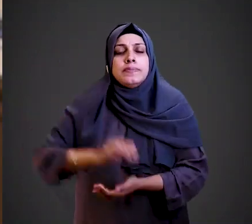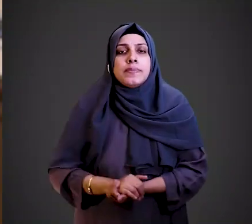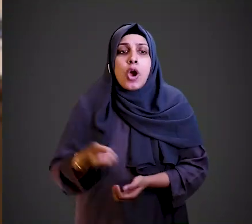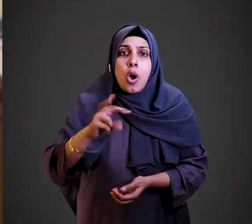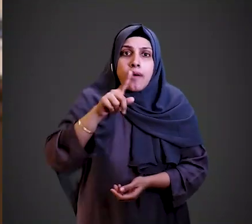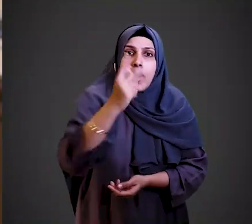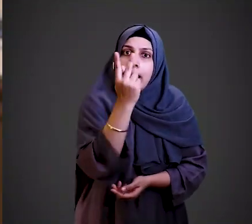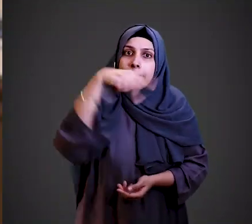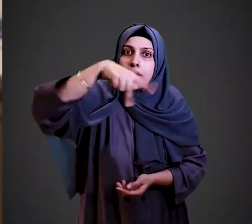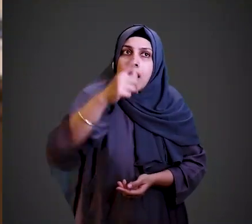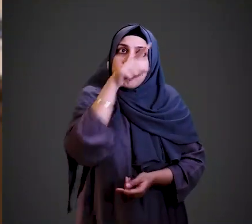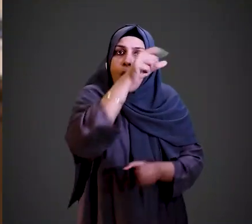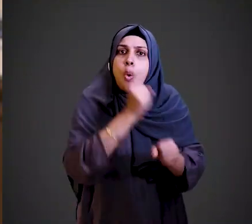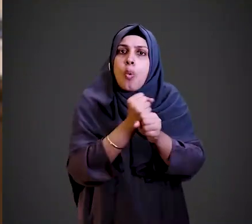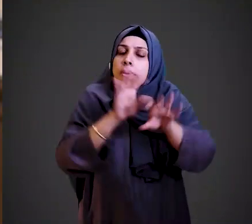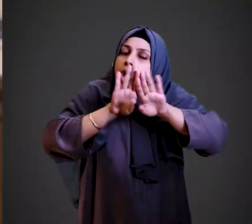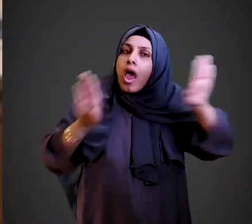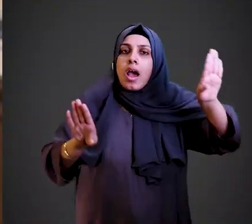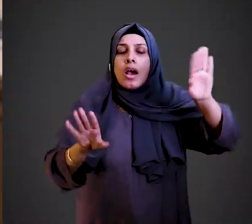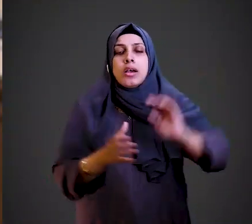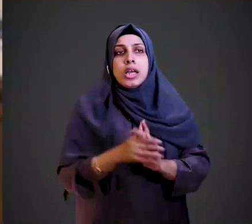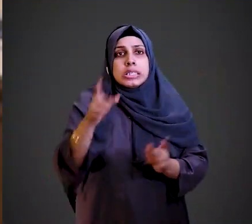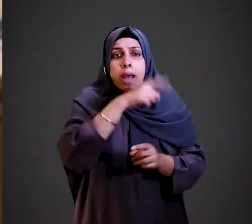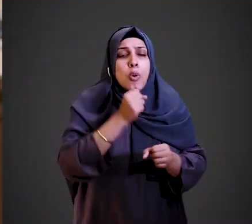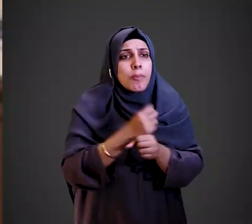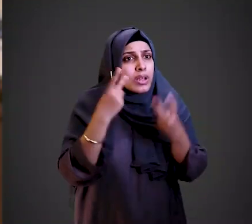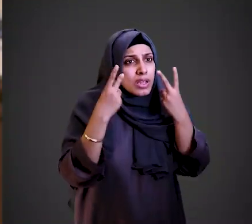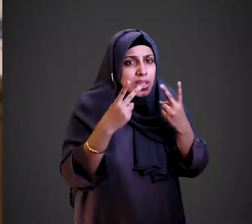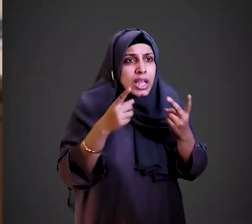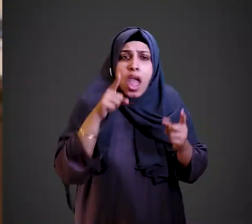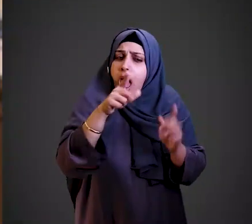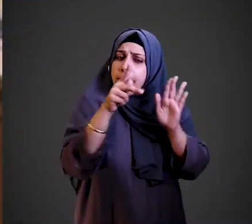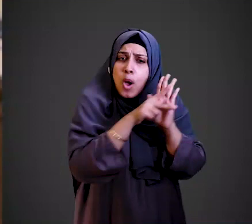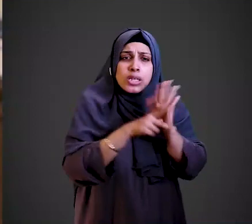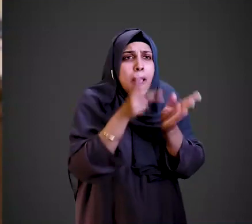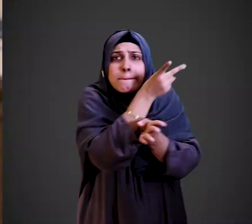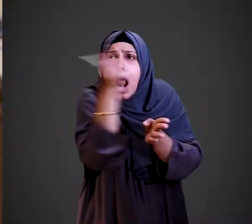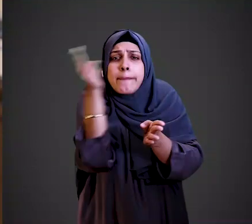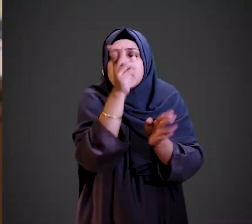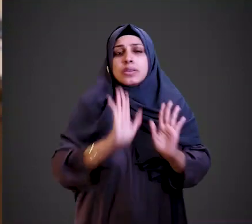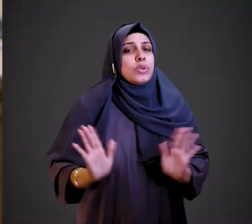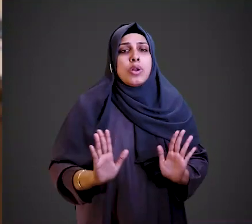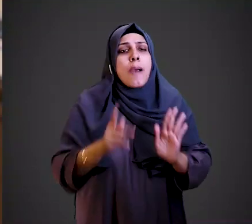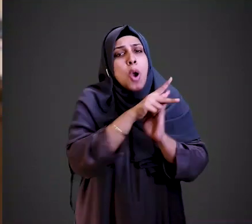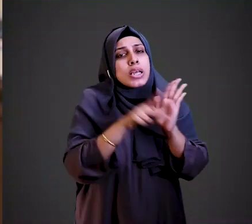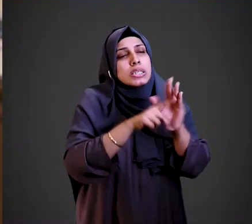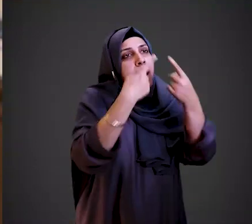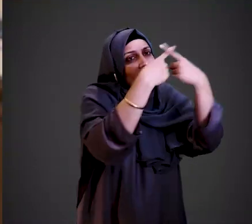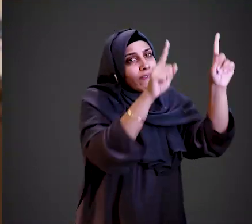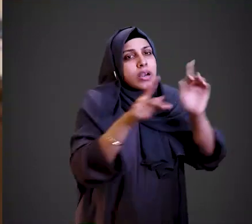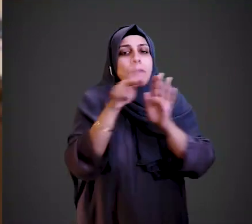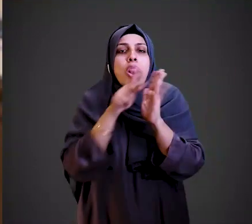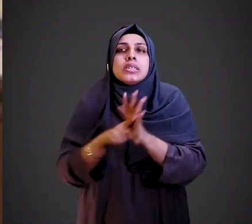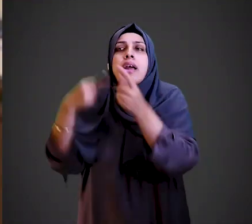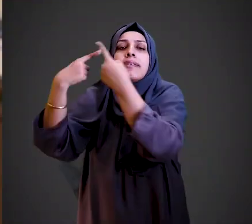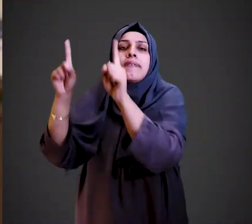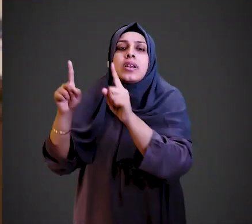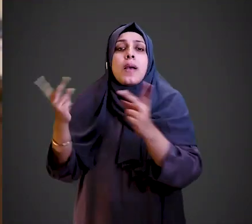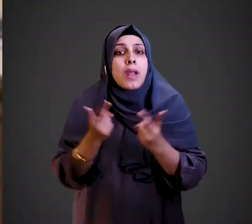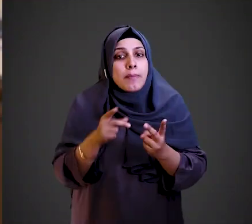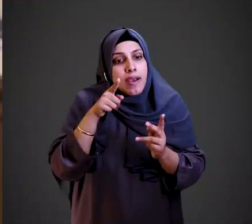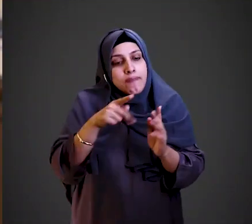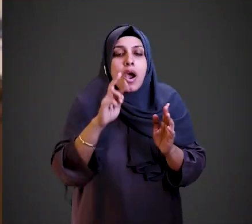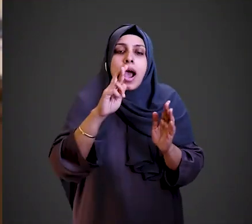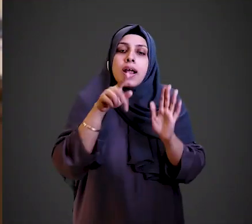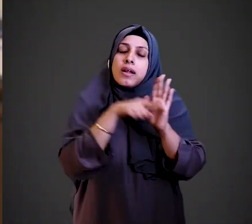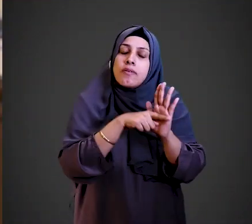حقیقت نہیں ہے. تو ہم اگر حکومت بھی دیکھے تو کوئی ایک پالیسی نہیں کر سکتے. اسی لیے میرے خیال میں کہ یہ جو ڈیولوشن